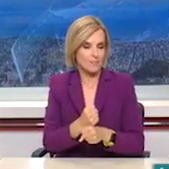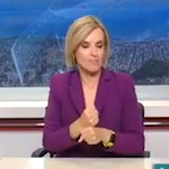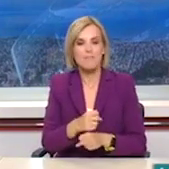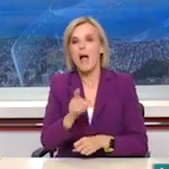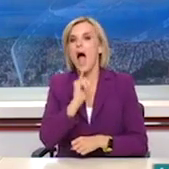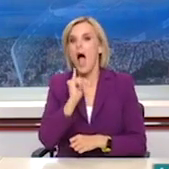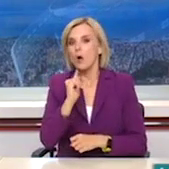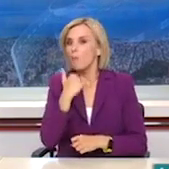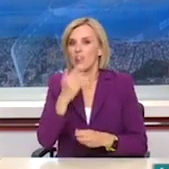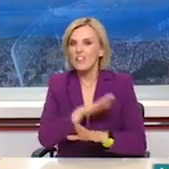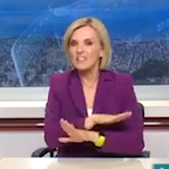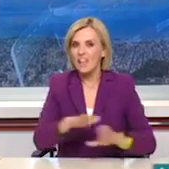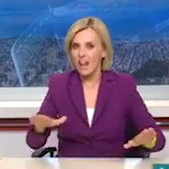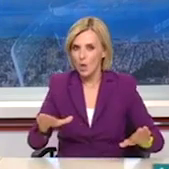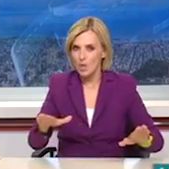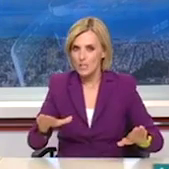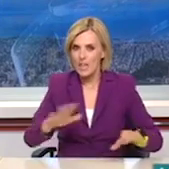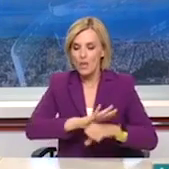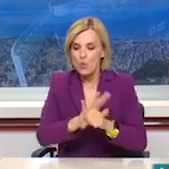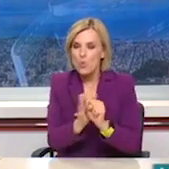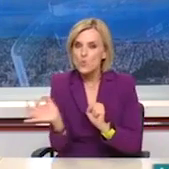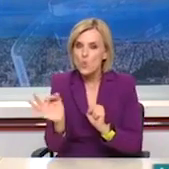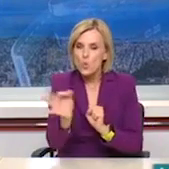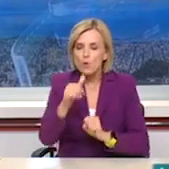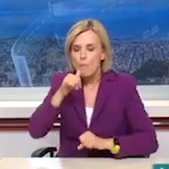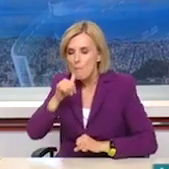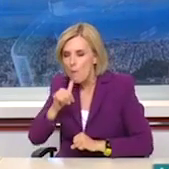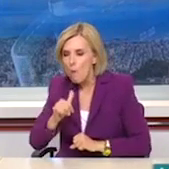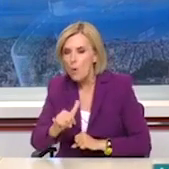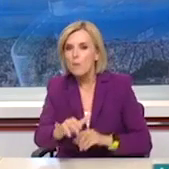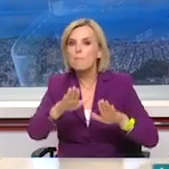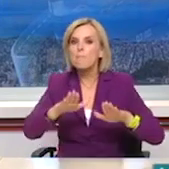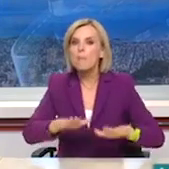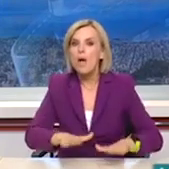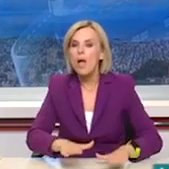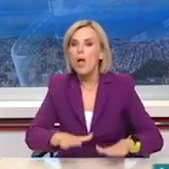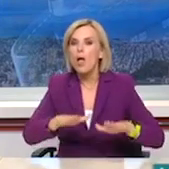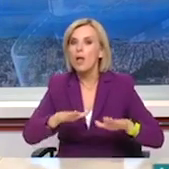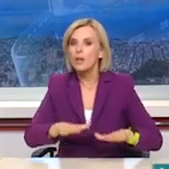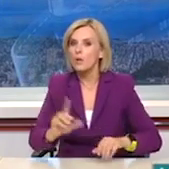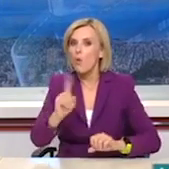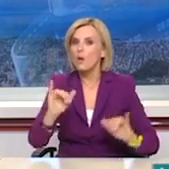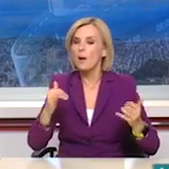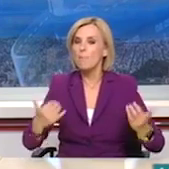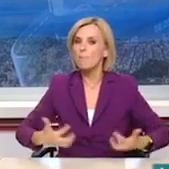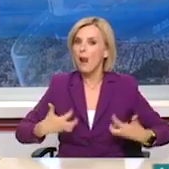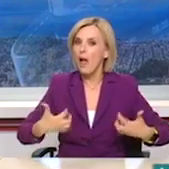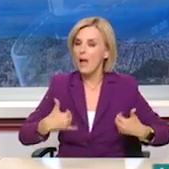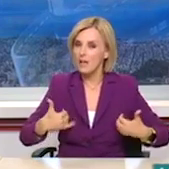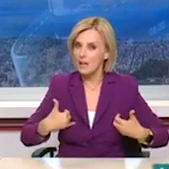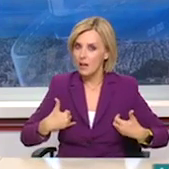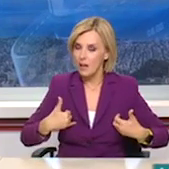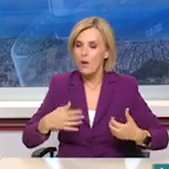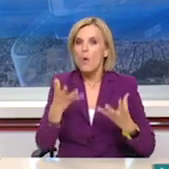δεν ξεμπλέξαμε με την πανδημία. Ο ιός θα βρίσκεται κοντά μας για μεγάλο διάστημα ακόμη και δεν σηκώνει παιχνίδια, όπως έχει